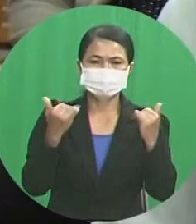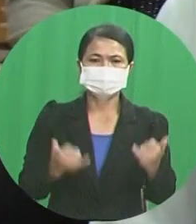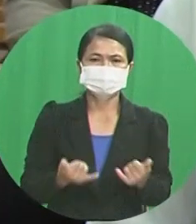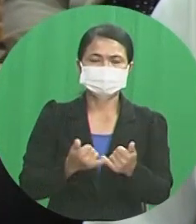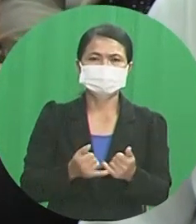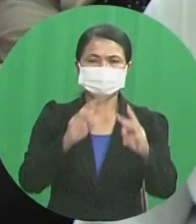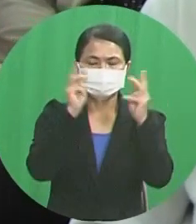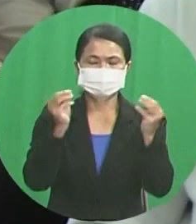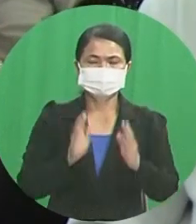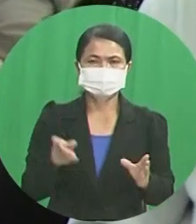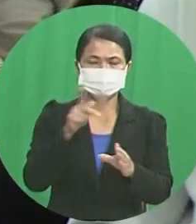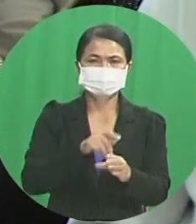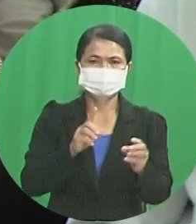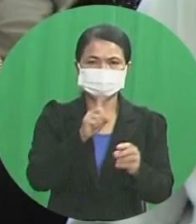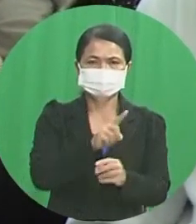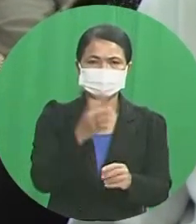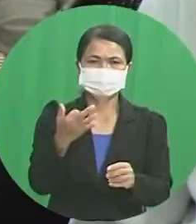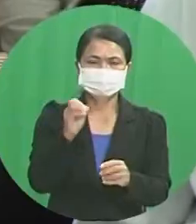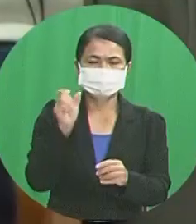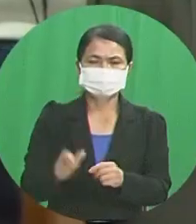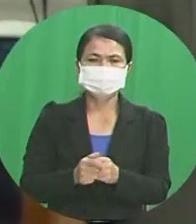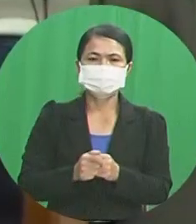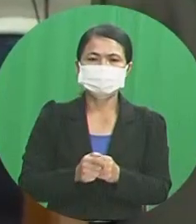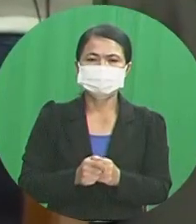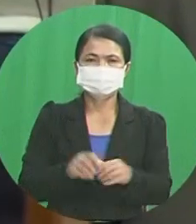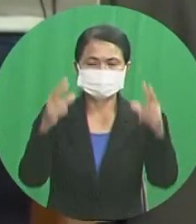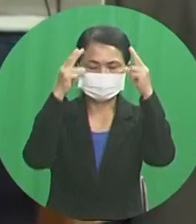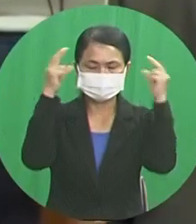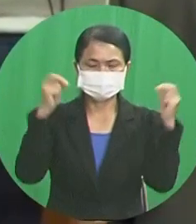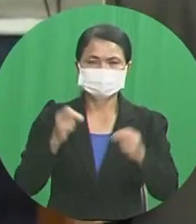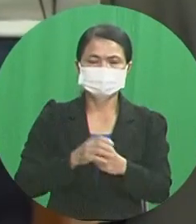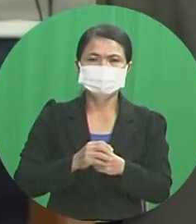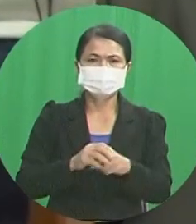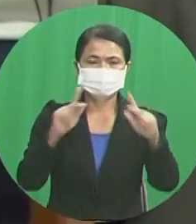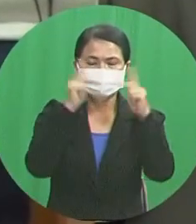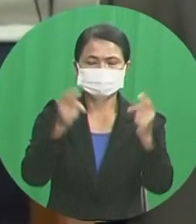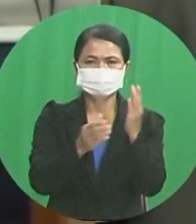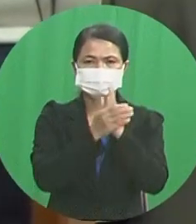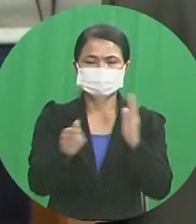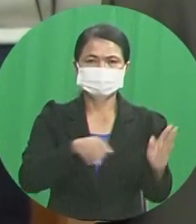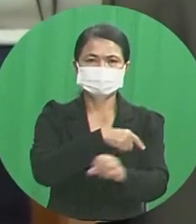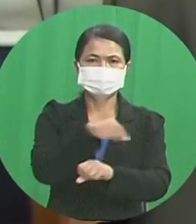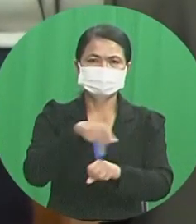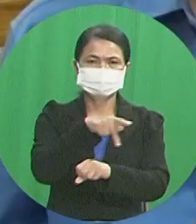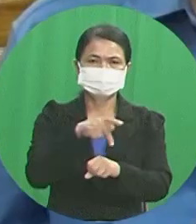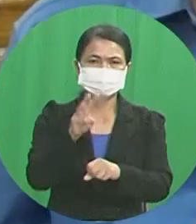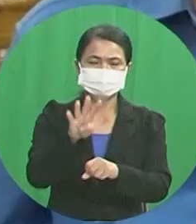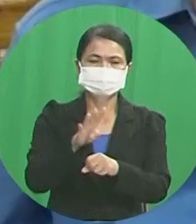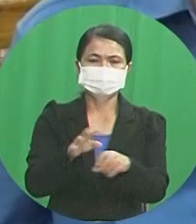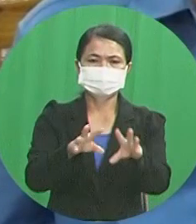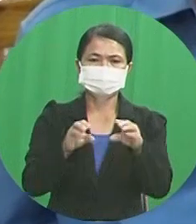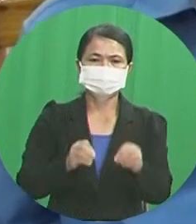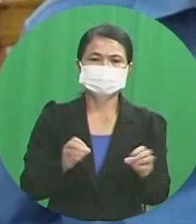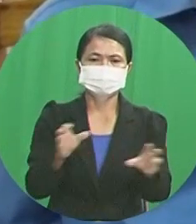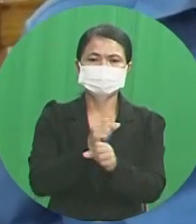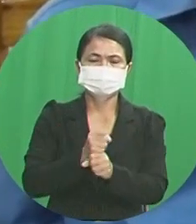មានសិក្ខាកាមចូលរួមចំនួន180នាក់ដែលជាមន្ត្រីមកពីបណ្ដាមន្ទីរជំនាញជុំវិញខេត្តចំនួន4មកទទួលយ